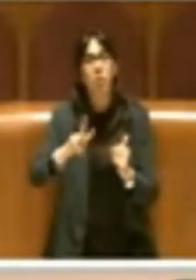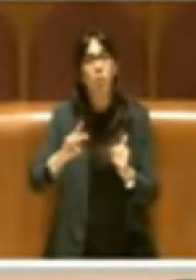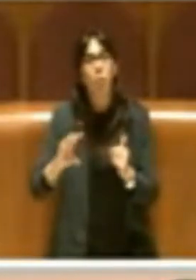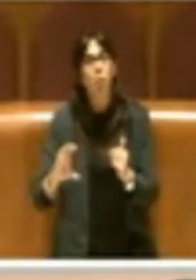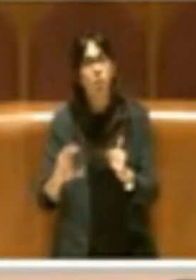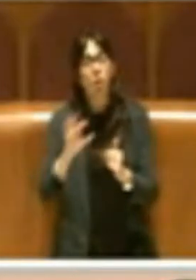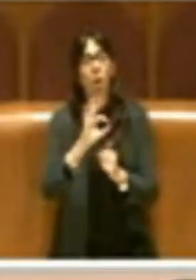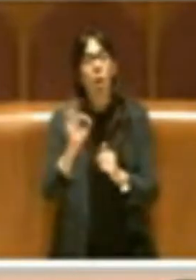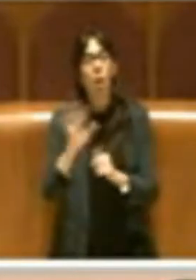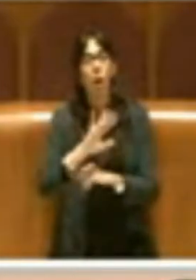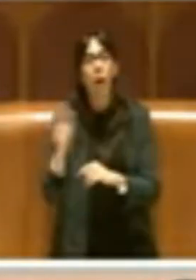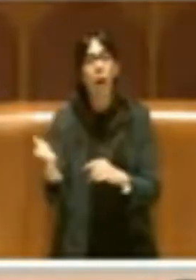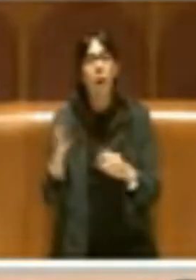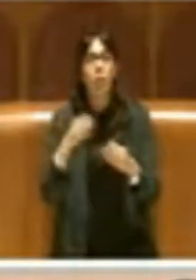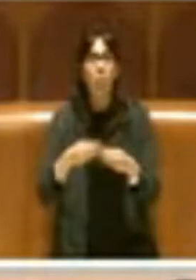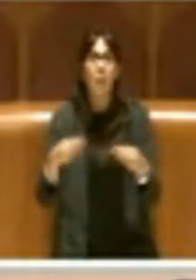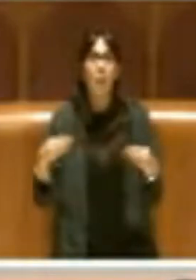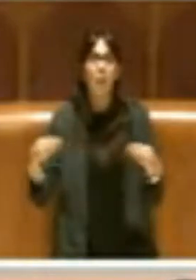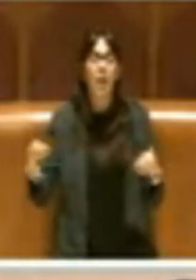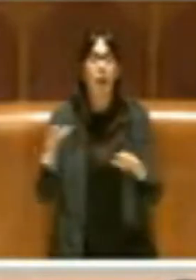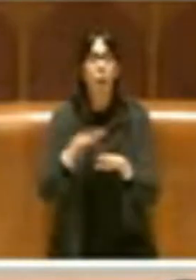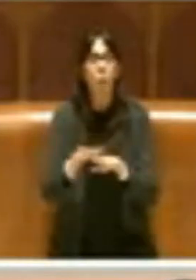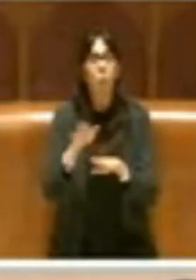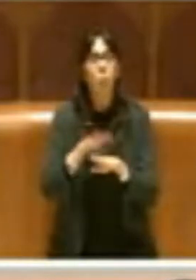utilizzato subordinatamente